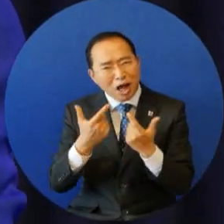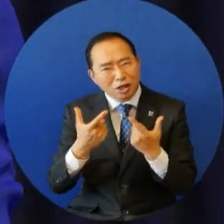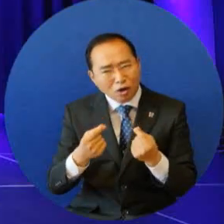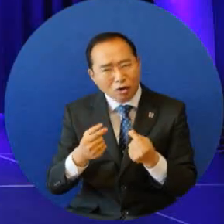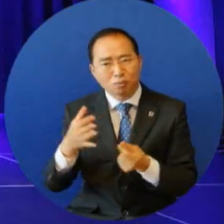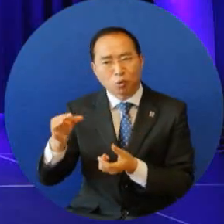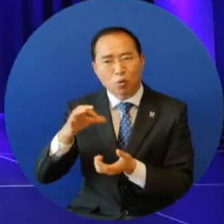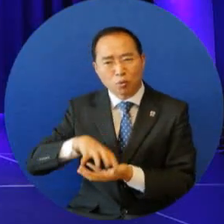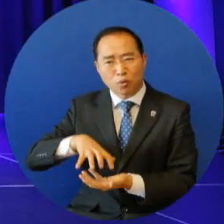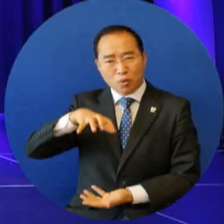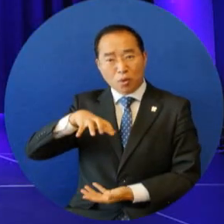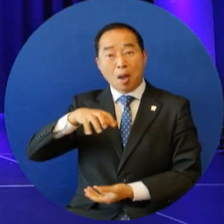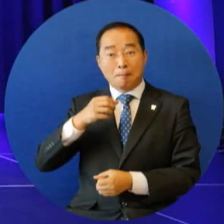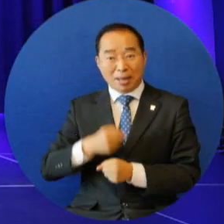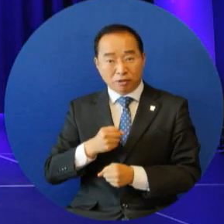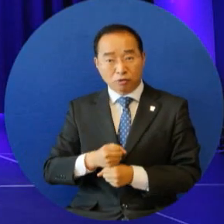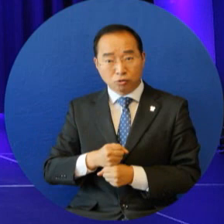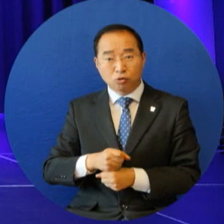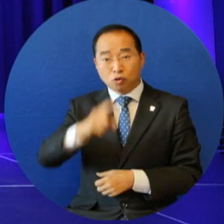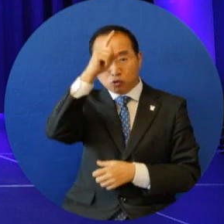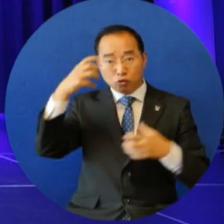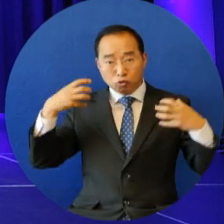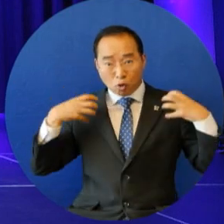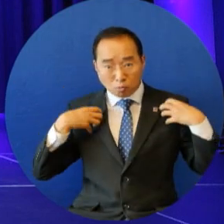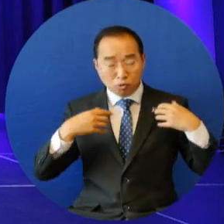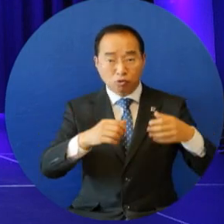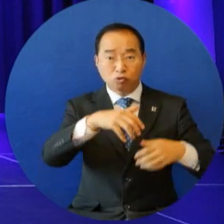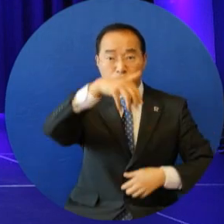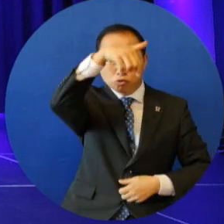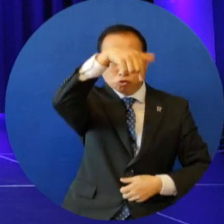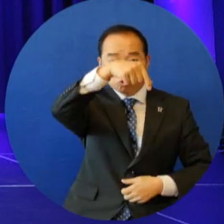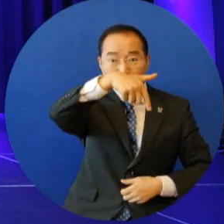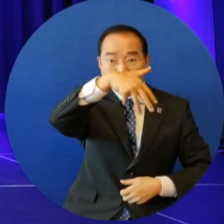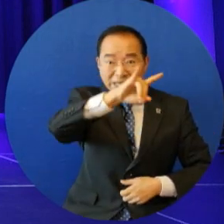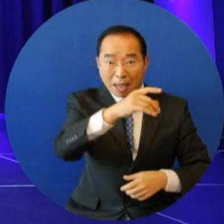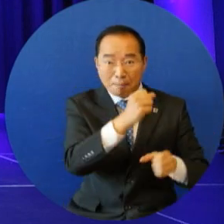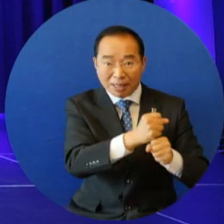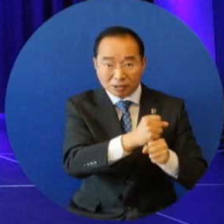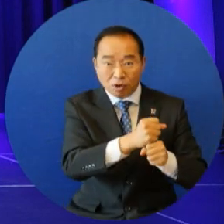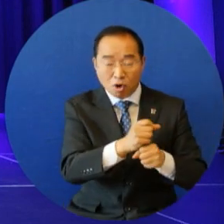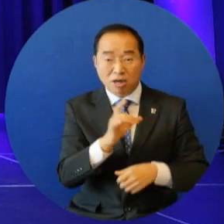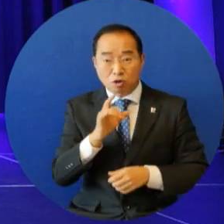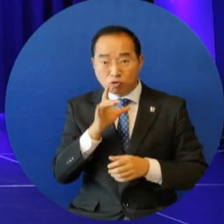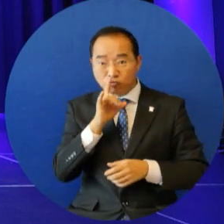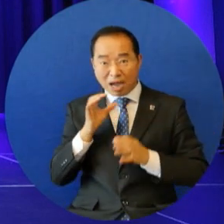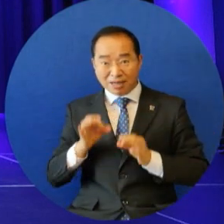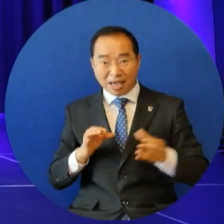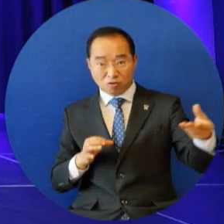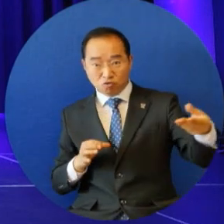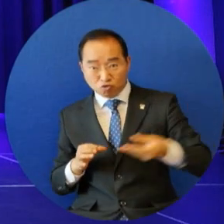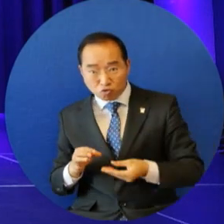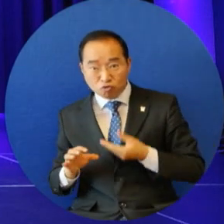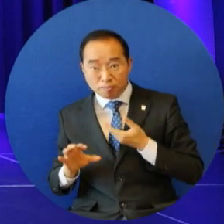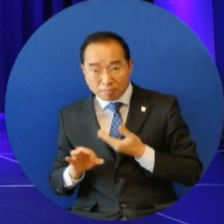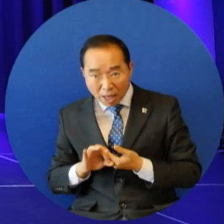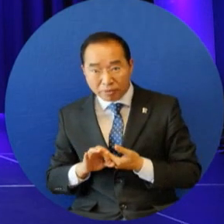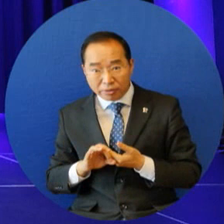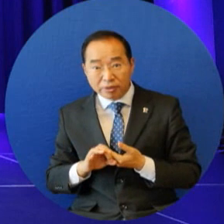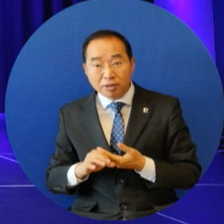만들고 정부는 국채를 만들어서 미국 연준에 주면 연준은 그 국채를